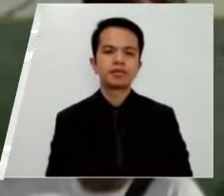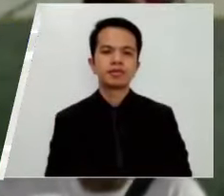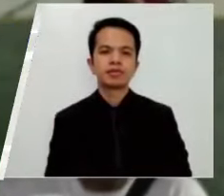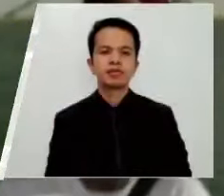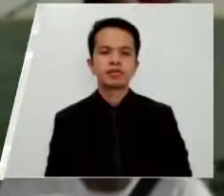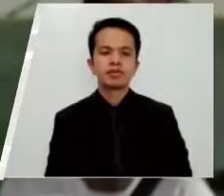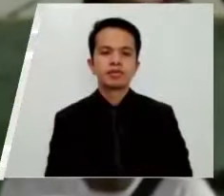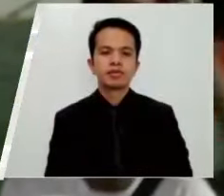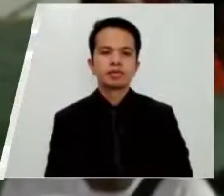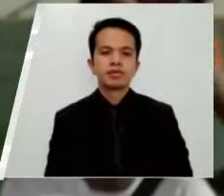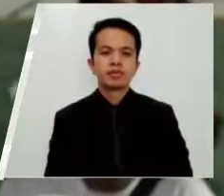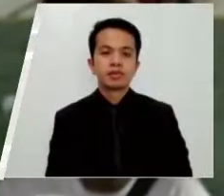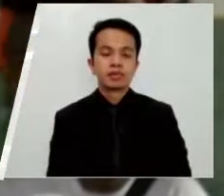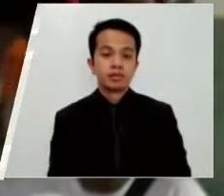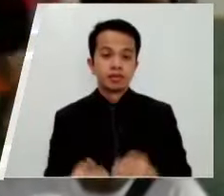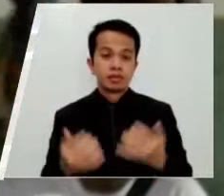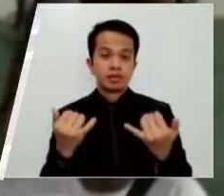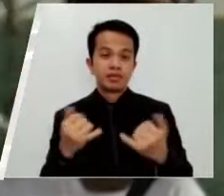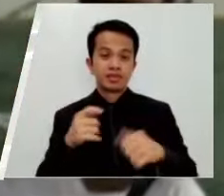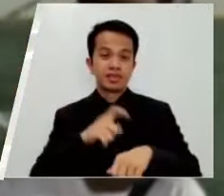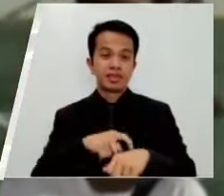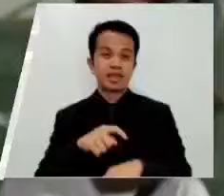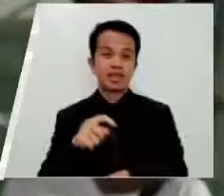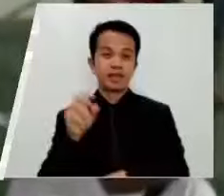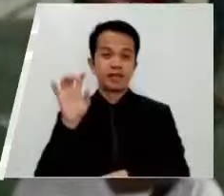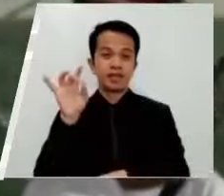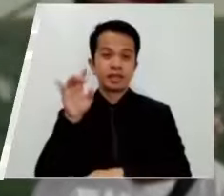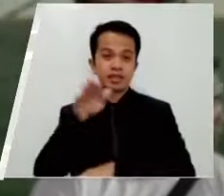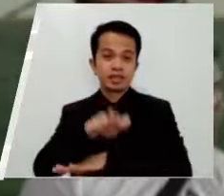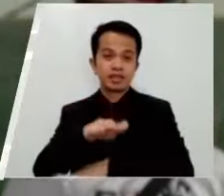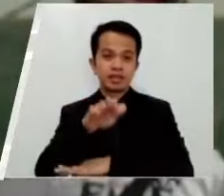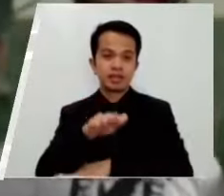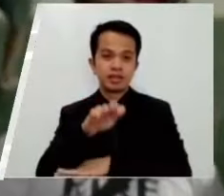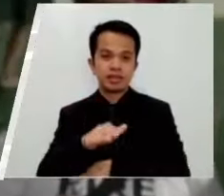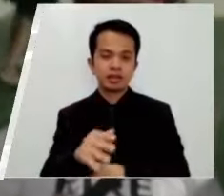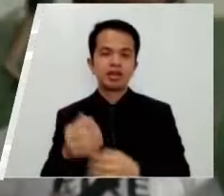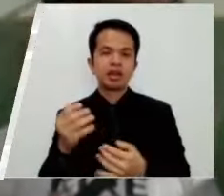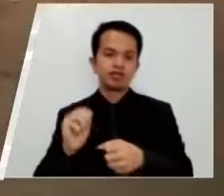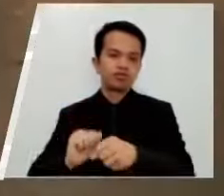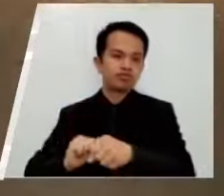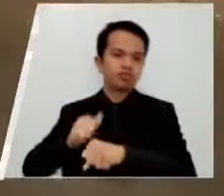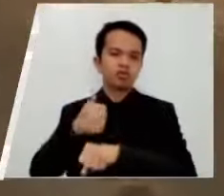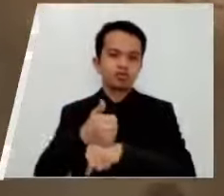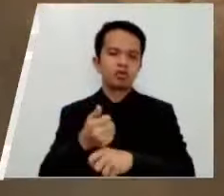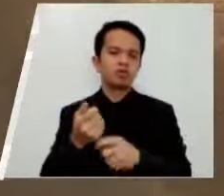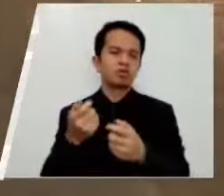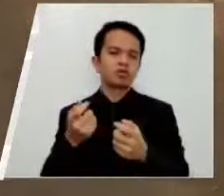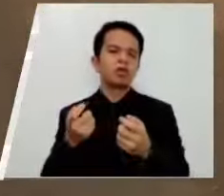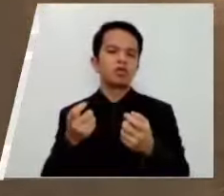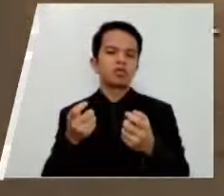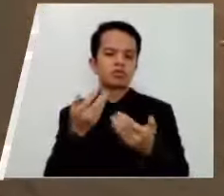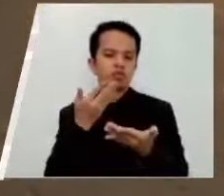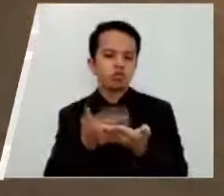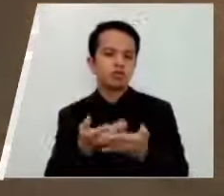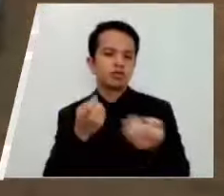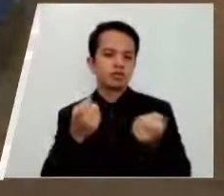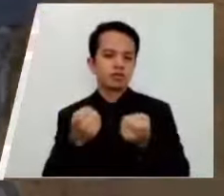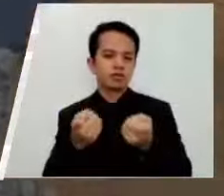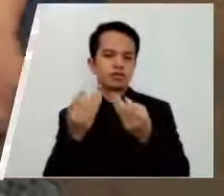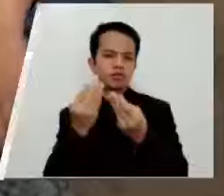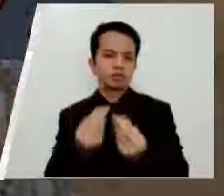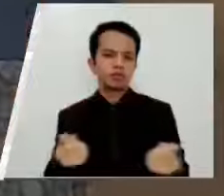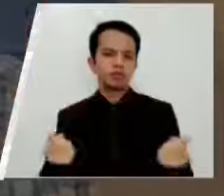Pia, Igan, pasado alas 8 ngayong gabi nang edeklarang under control ang sunog. Nananawagan naman ng tulong ang